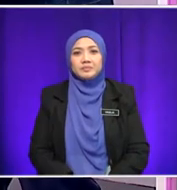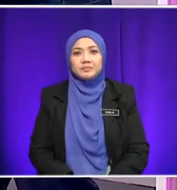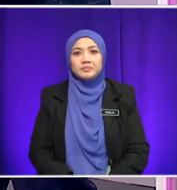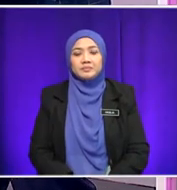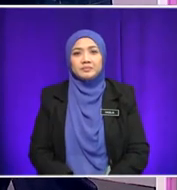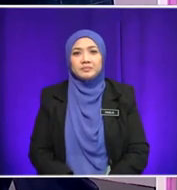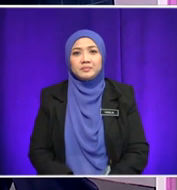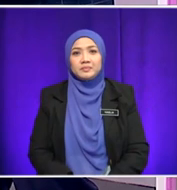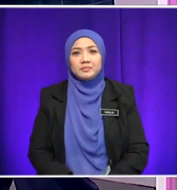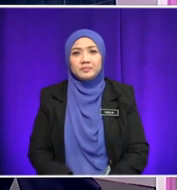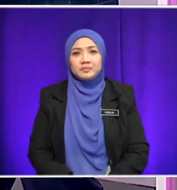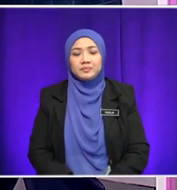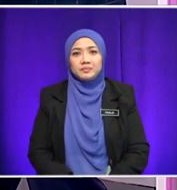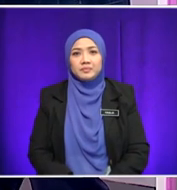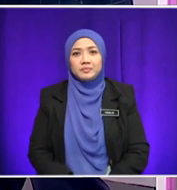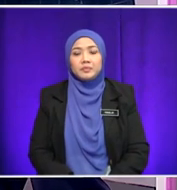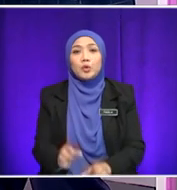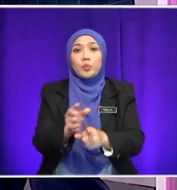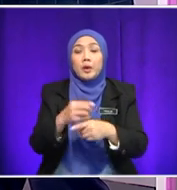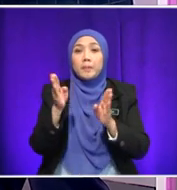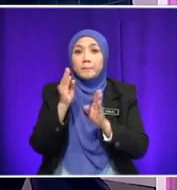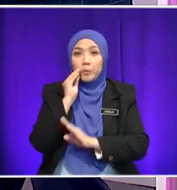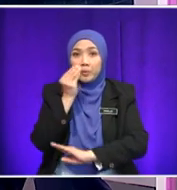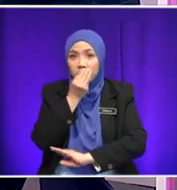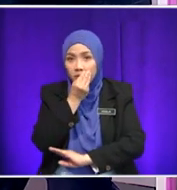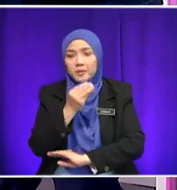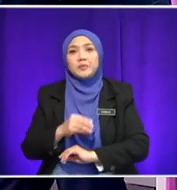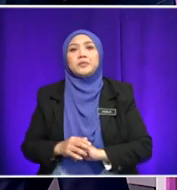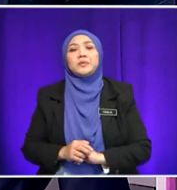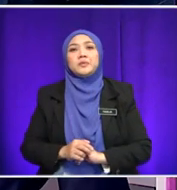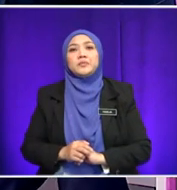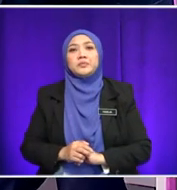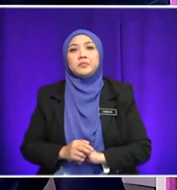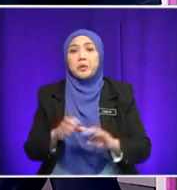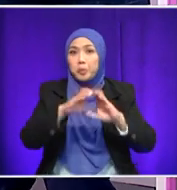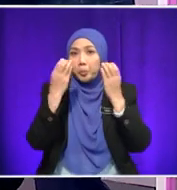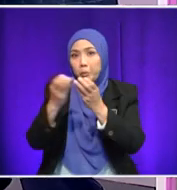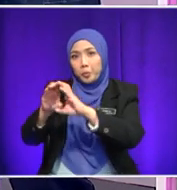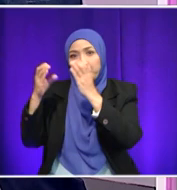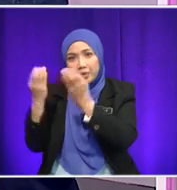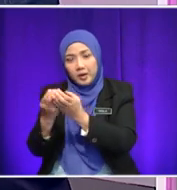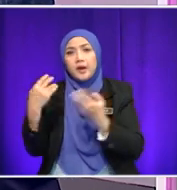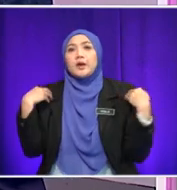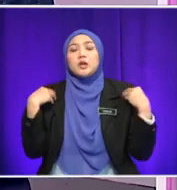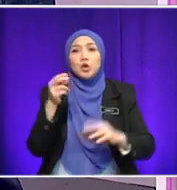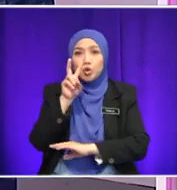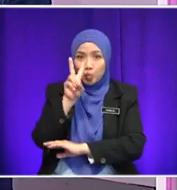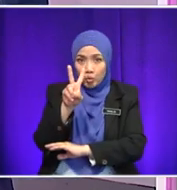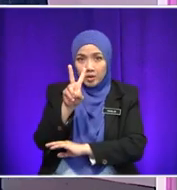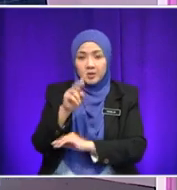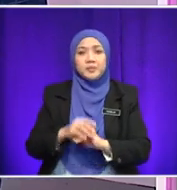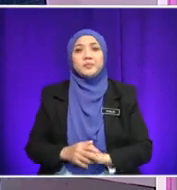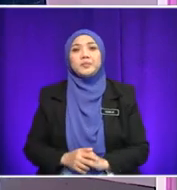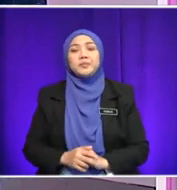paparan dan seterusnya yaitu gubahan bunga Oke ada dua kategori yang jelas pada hari ini